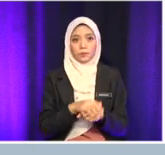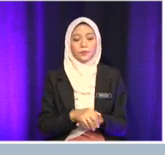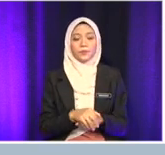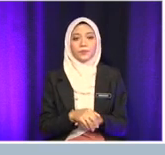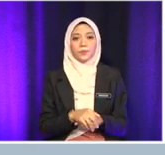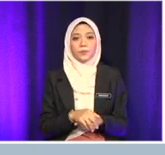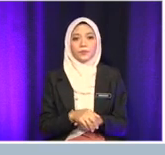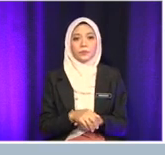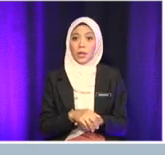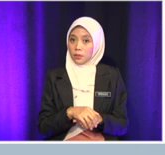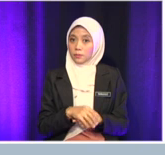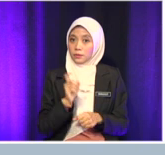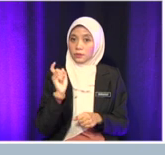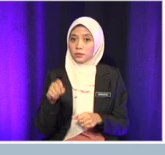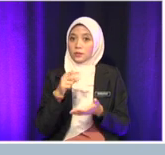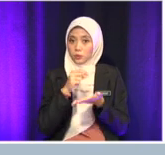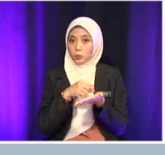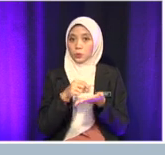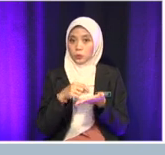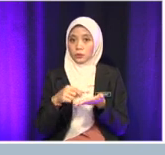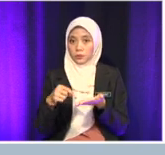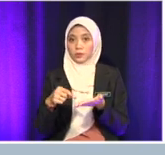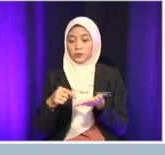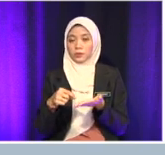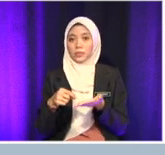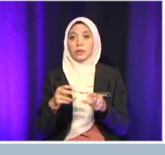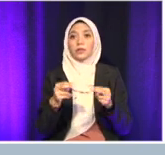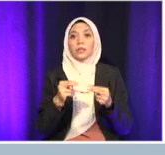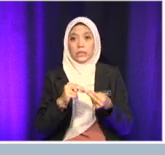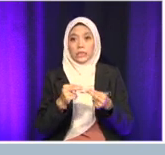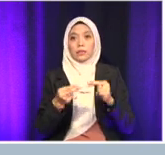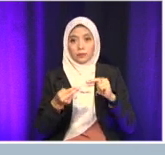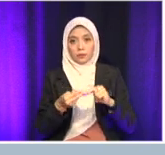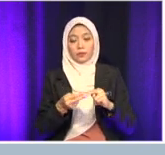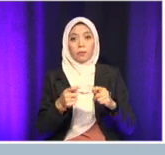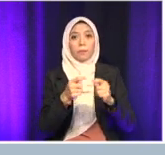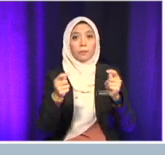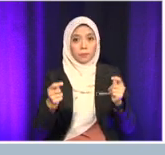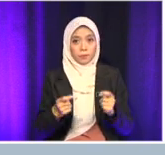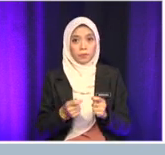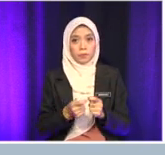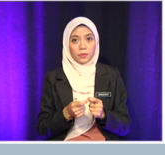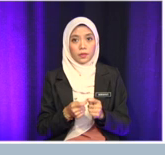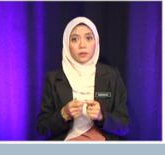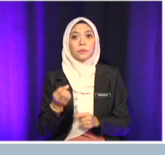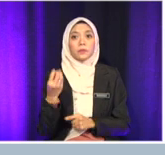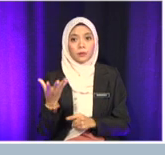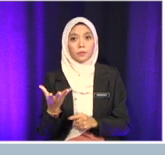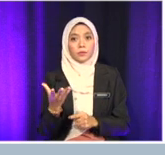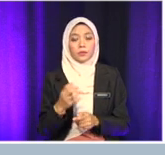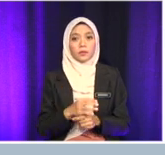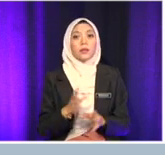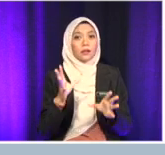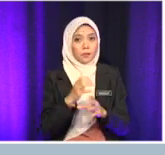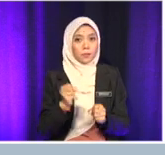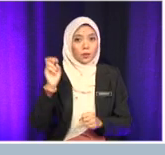lupa koordinat tanda sajuta adalah negatif 62 so dapat